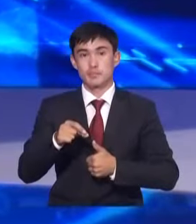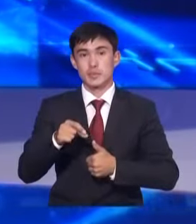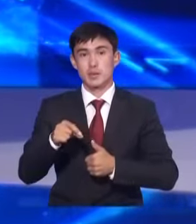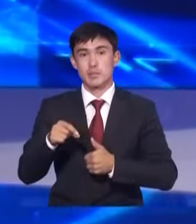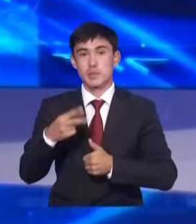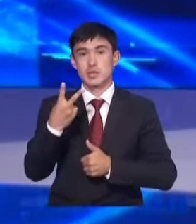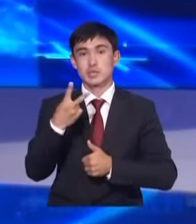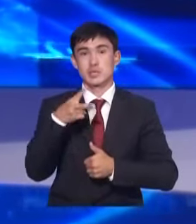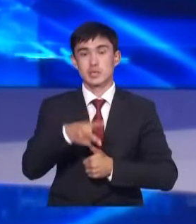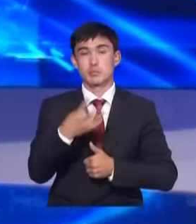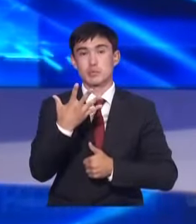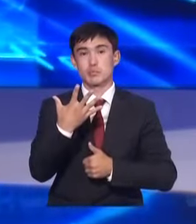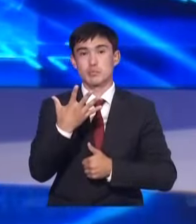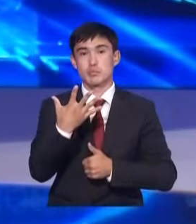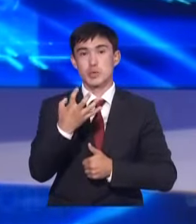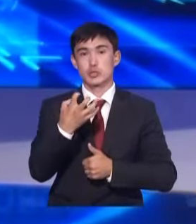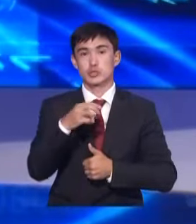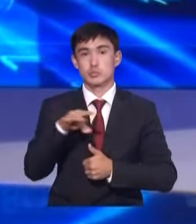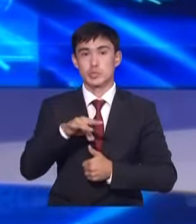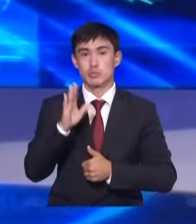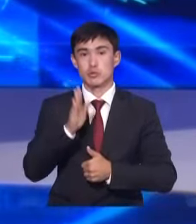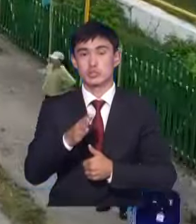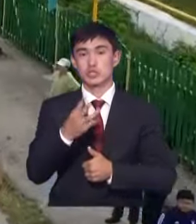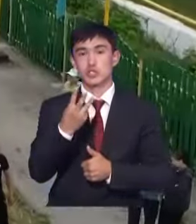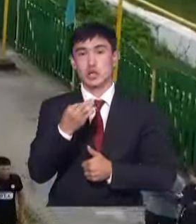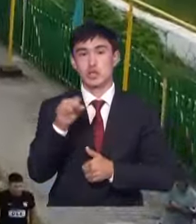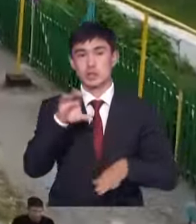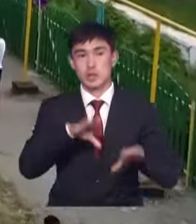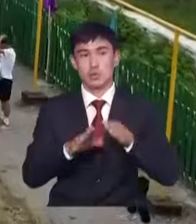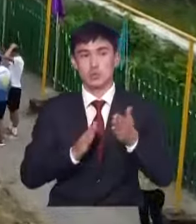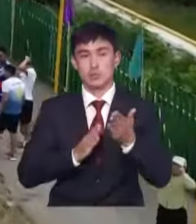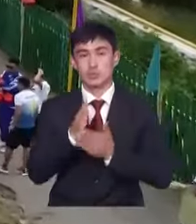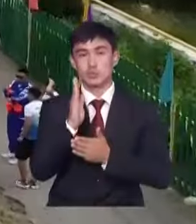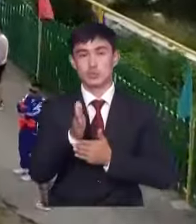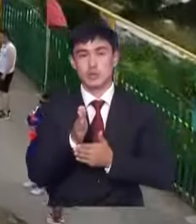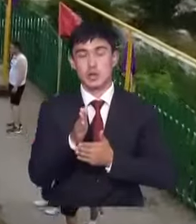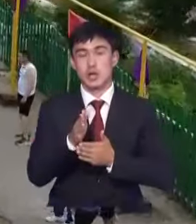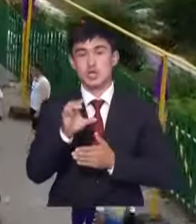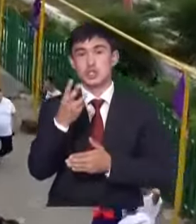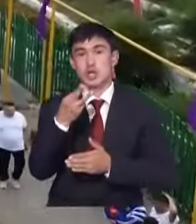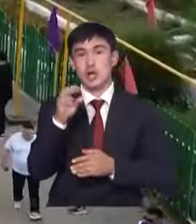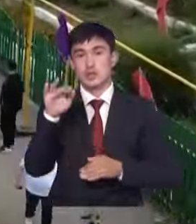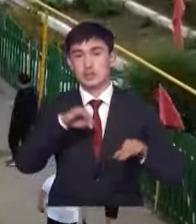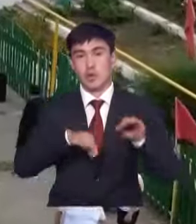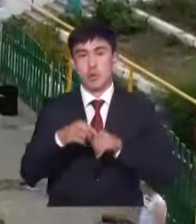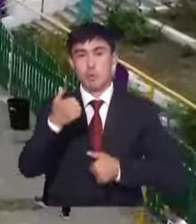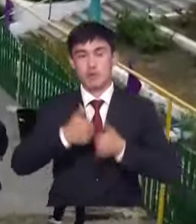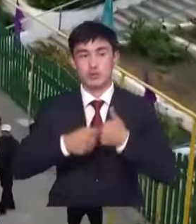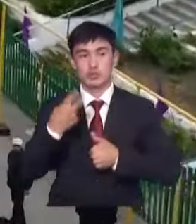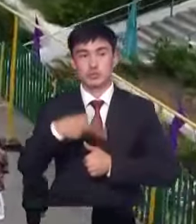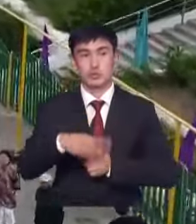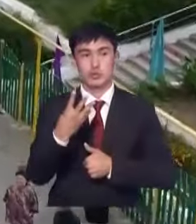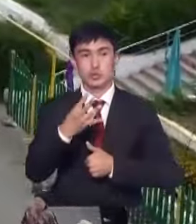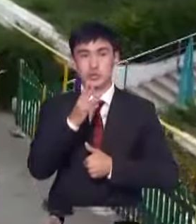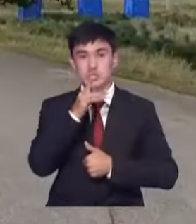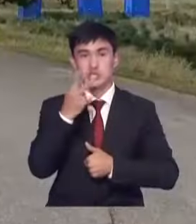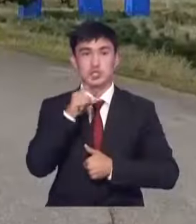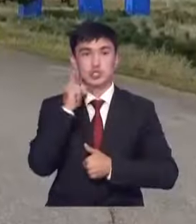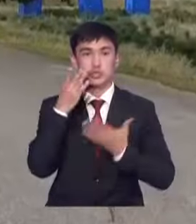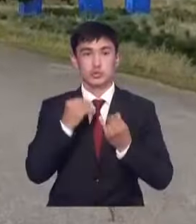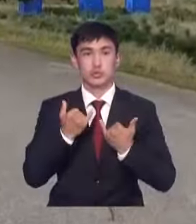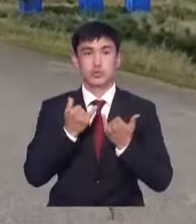деңгейінен 2551 метр болатын Шаған тауын бағындыруға ұмтылды. Шаған тау марафоны 2024 шарасы жастар